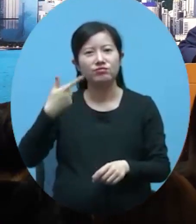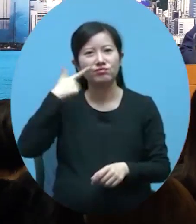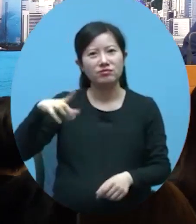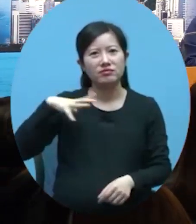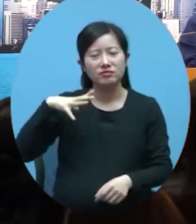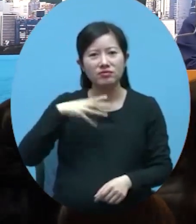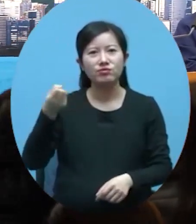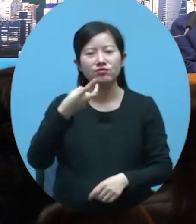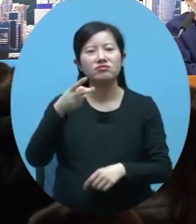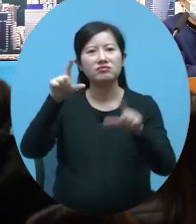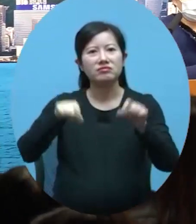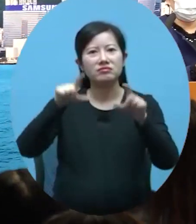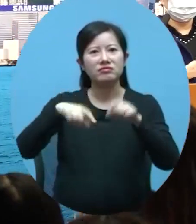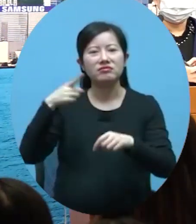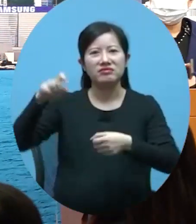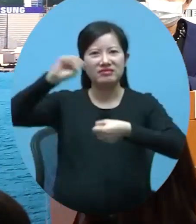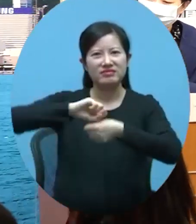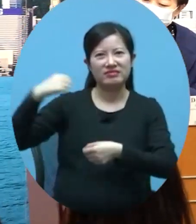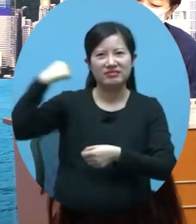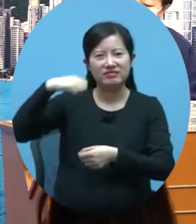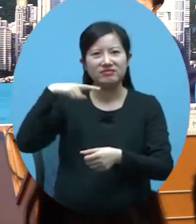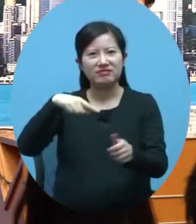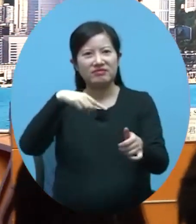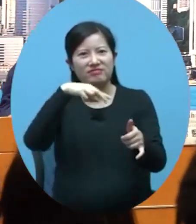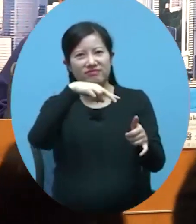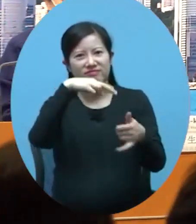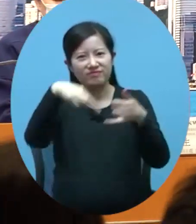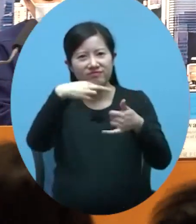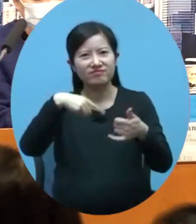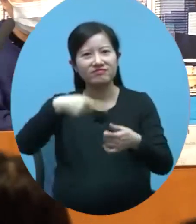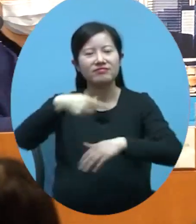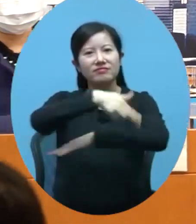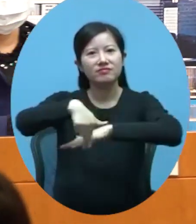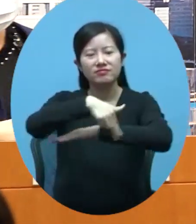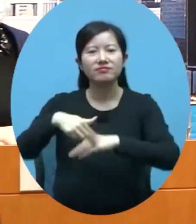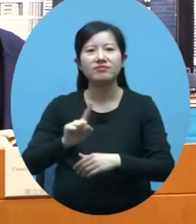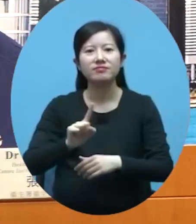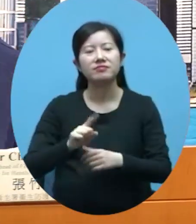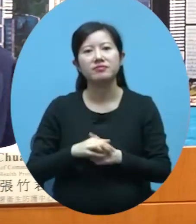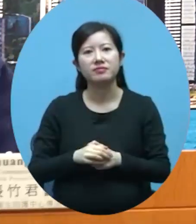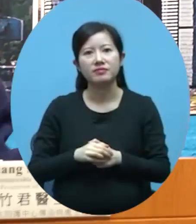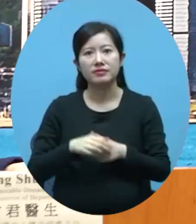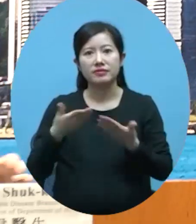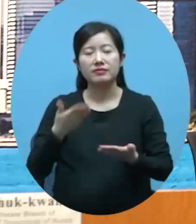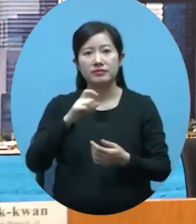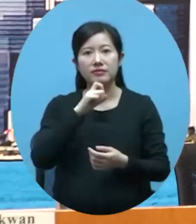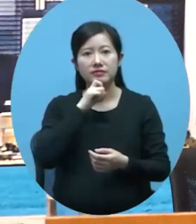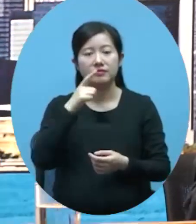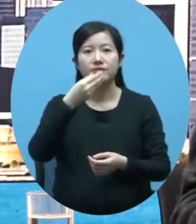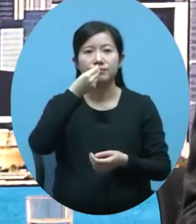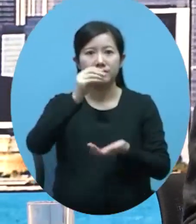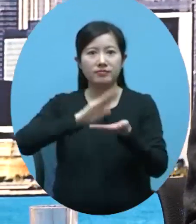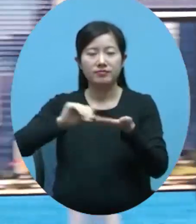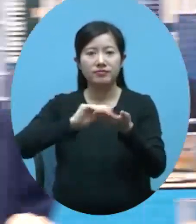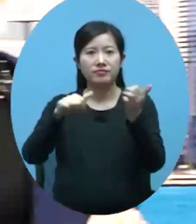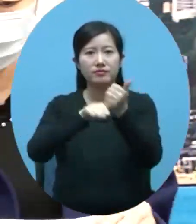情况也都会简介医管局加强监测新型冠状病毒的计划在台上的就是食物及